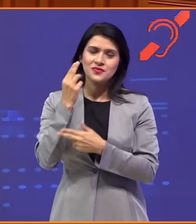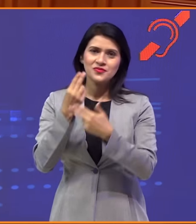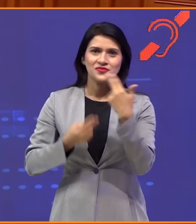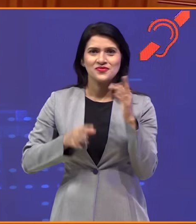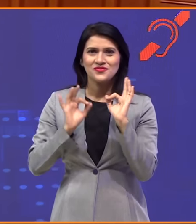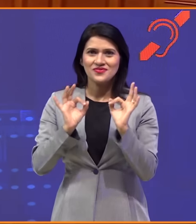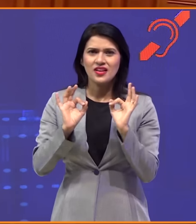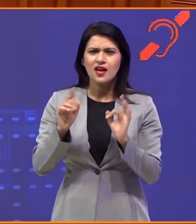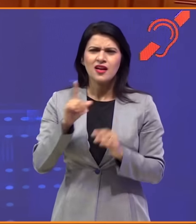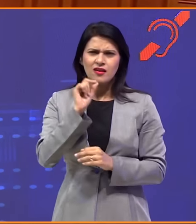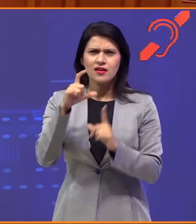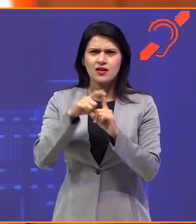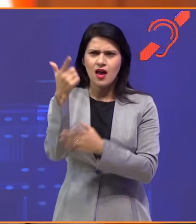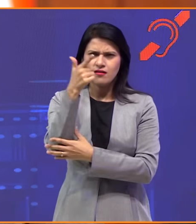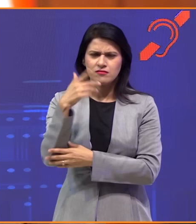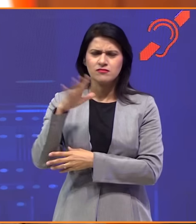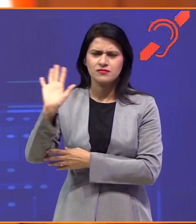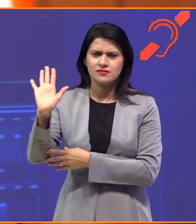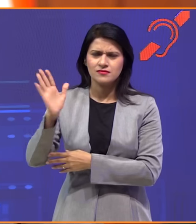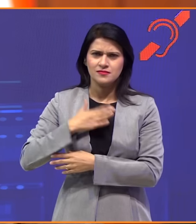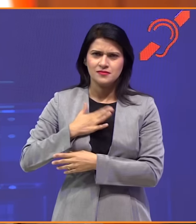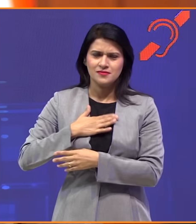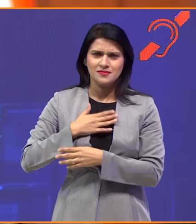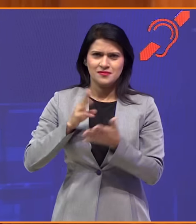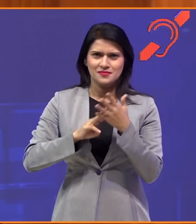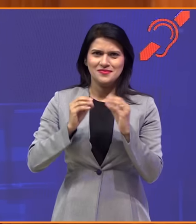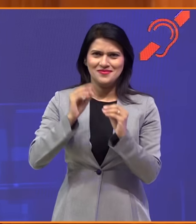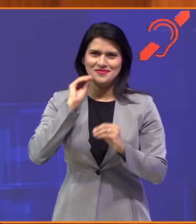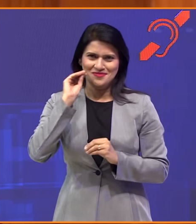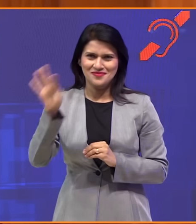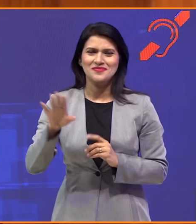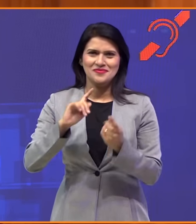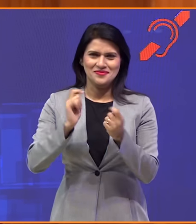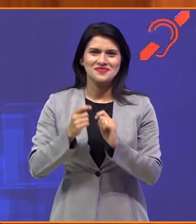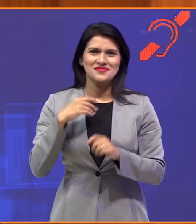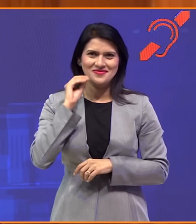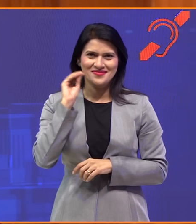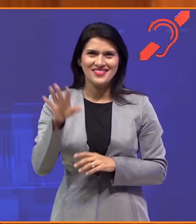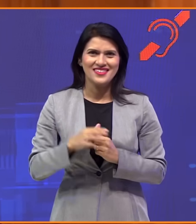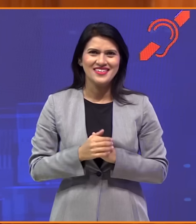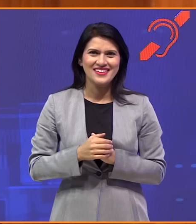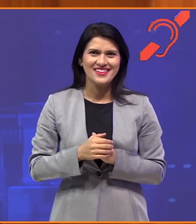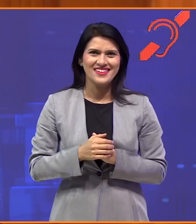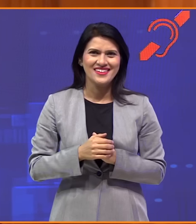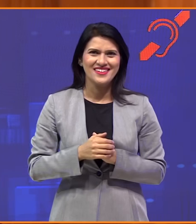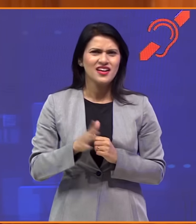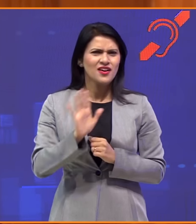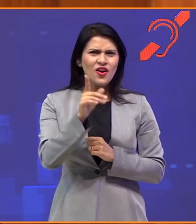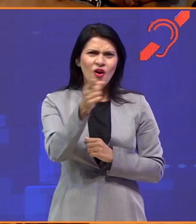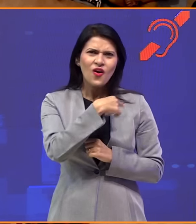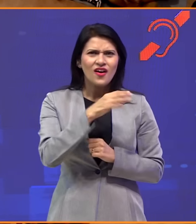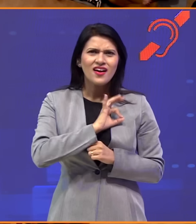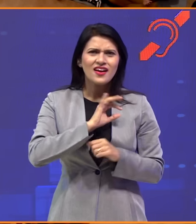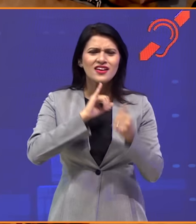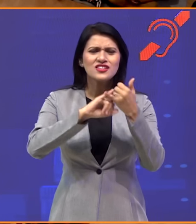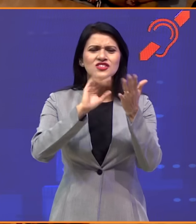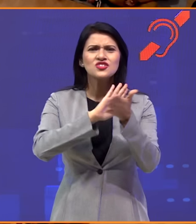डायरेक्टर से कहा कि मैं बताता हूं ये क्या होना चाहिए तिवारी आप लोगों को बुरा लगता है श्रीकांत तिवारी